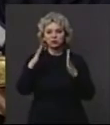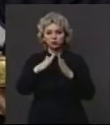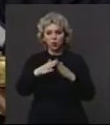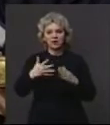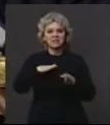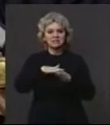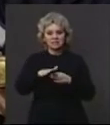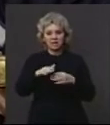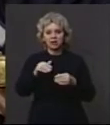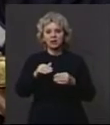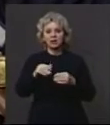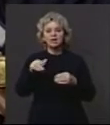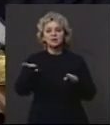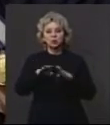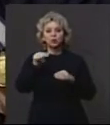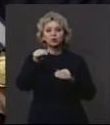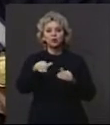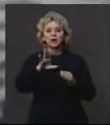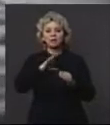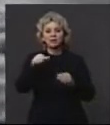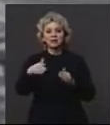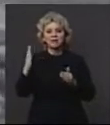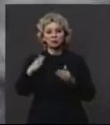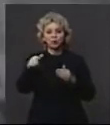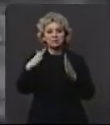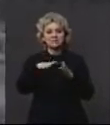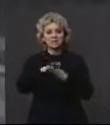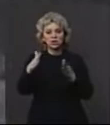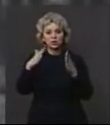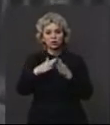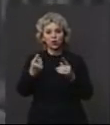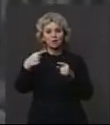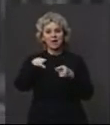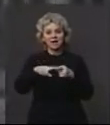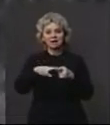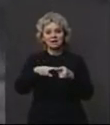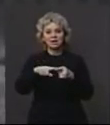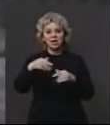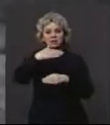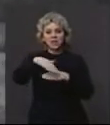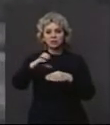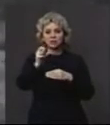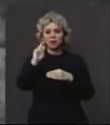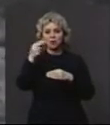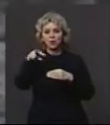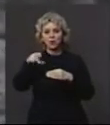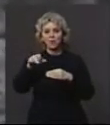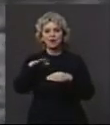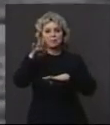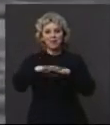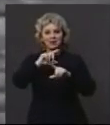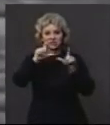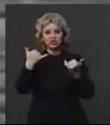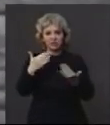дома целого. Так, только был один целый дом, вот это на улице Соколова, там банк, там